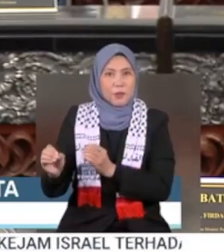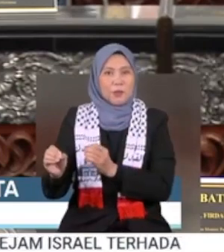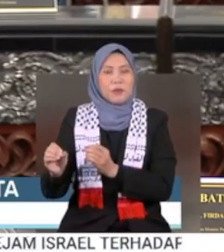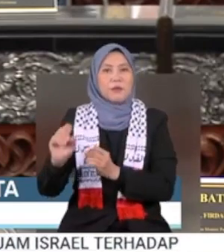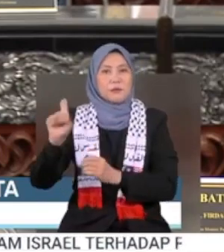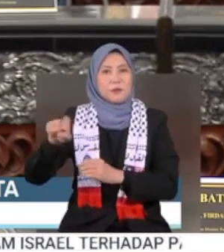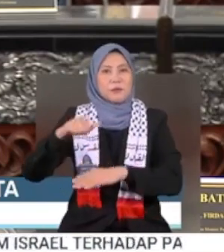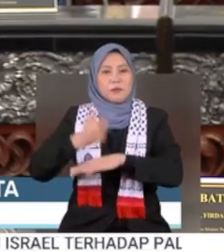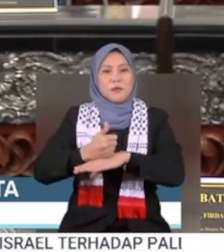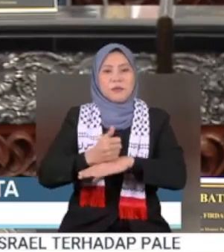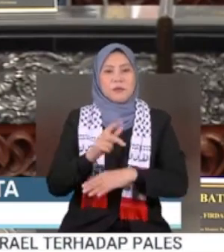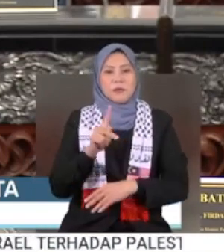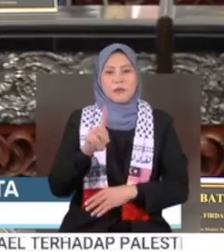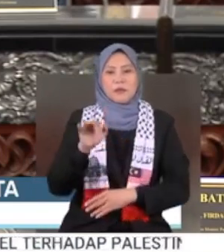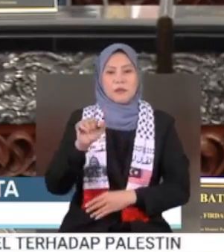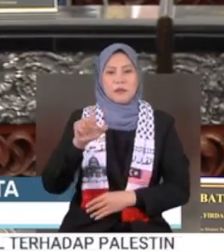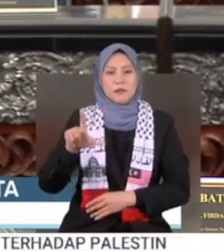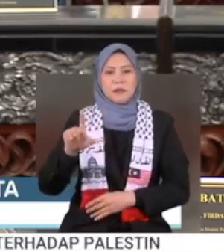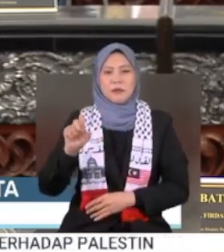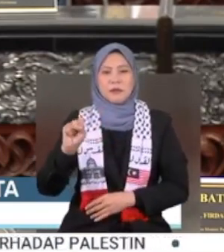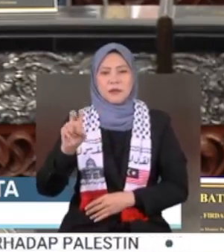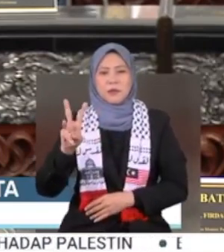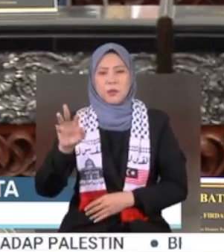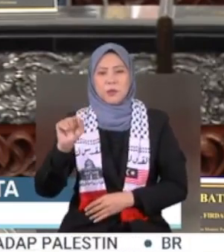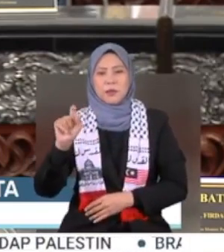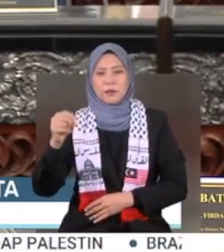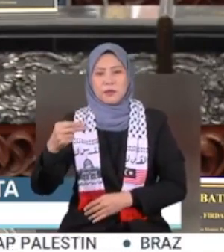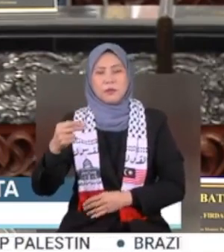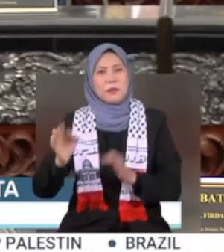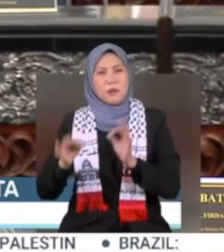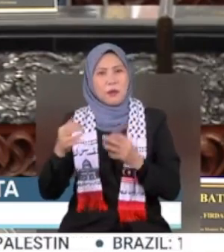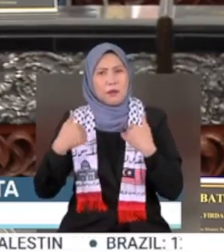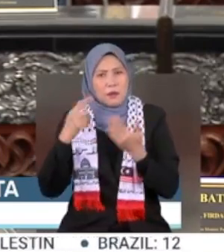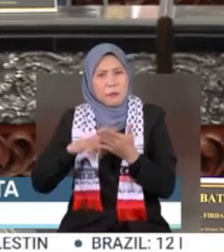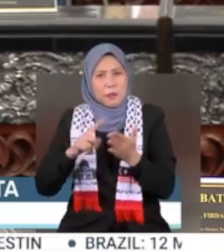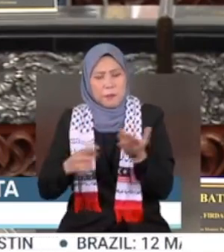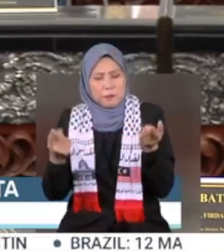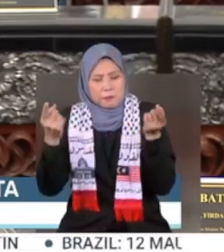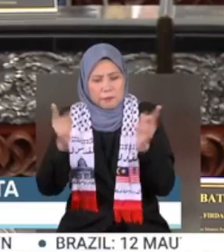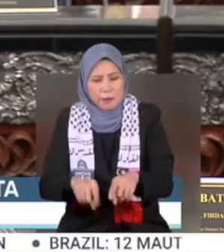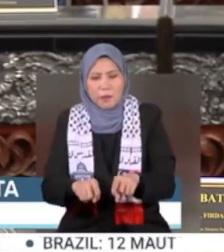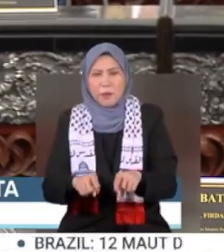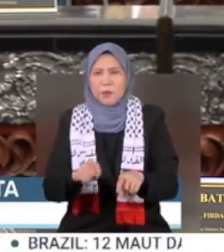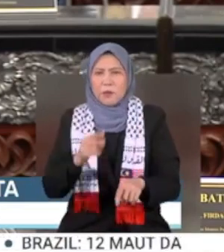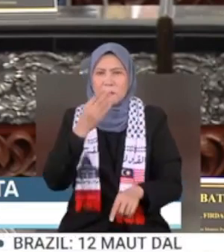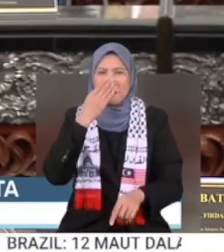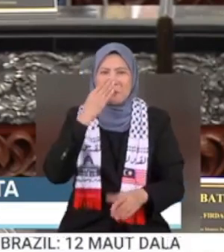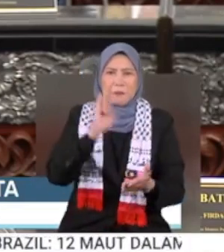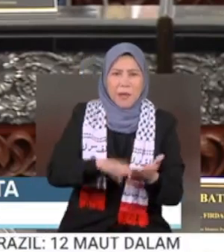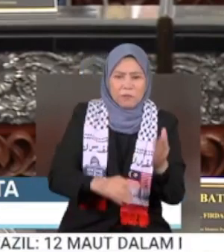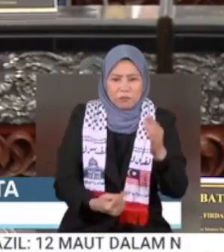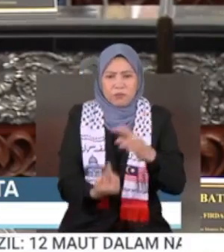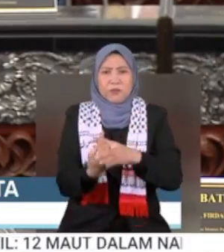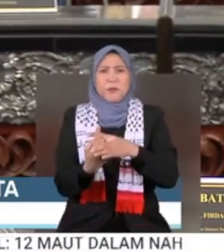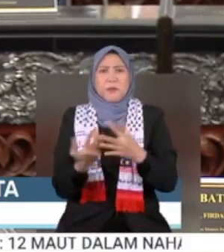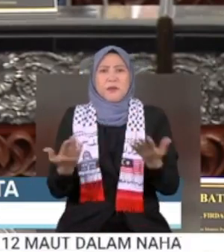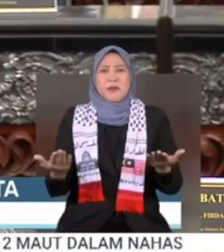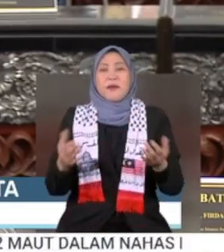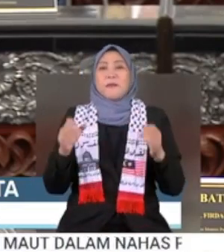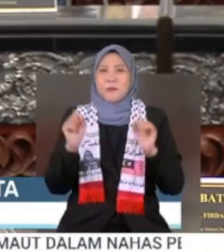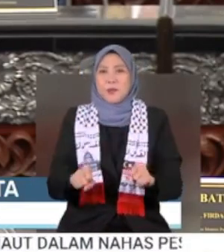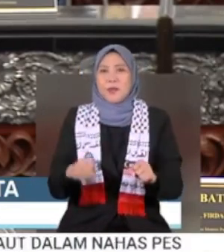wujudkan switch supaya sekiranya ada apa-apa insiden yang tidak seronok berlaku bolehlah